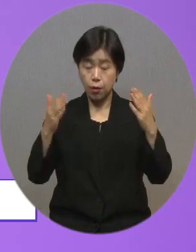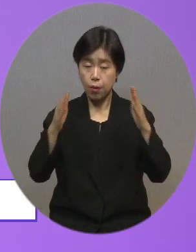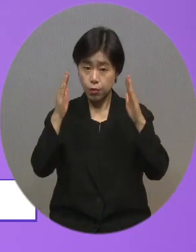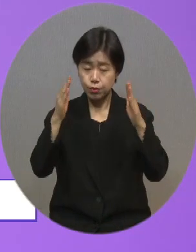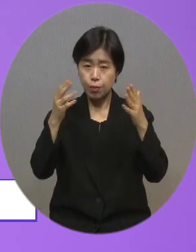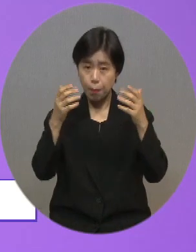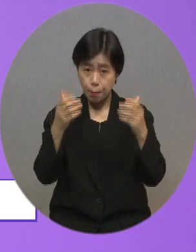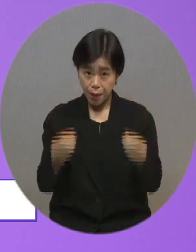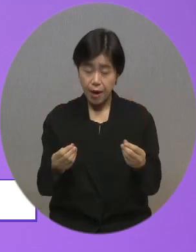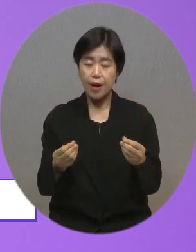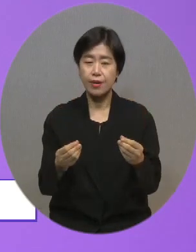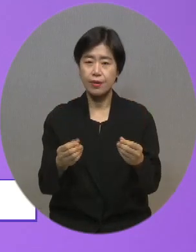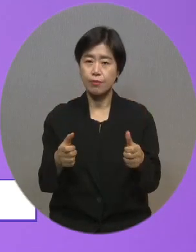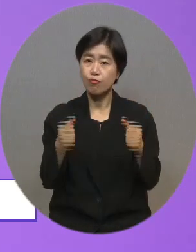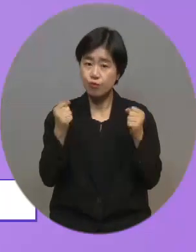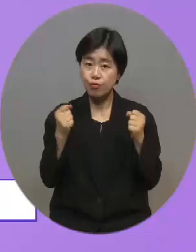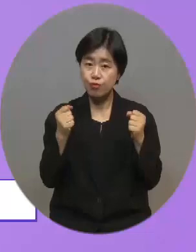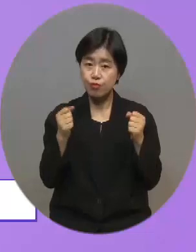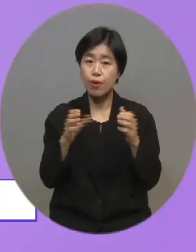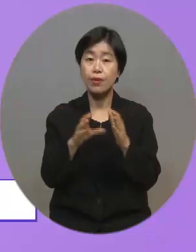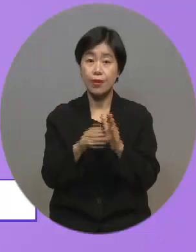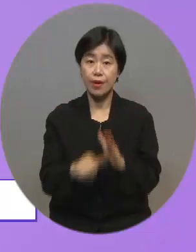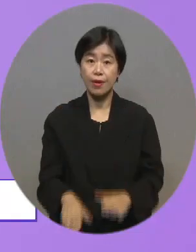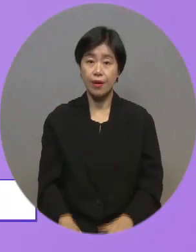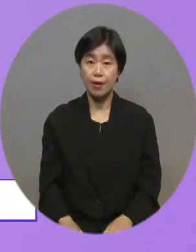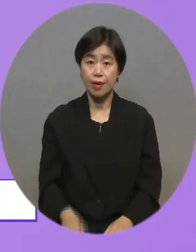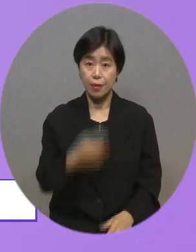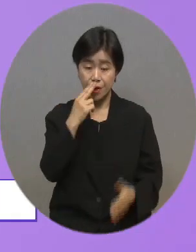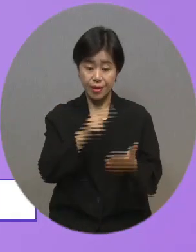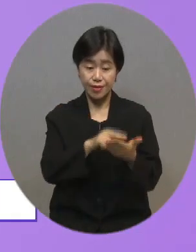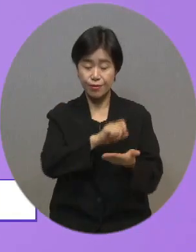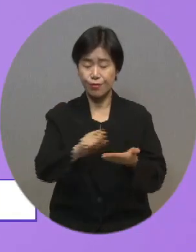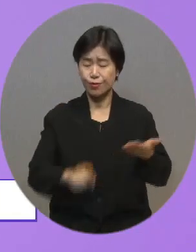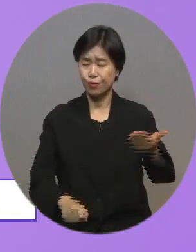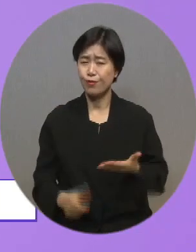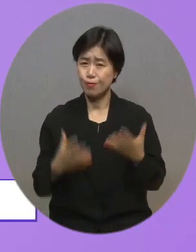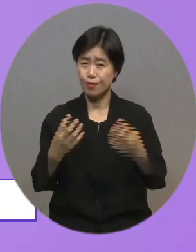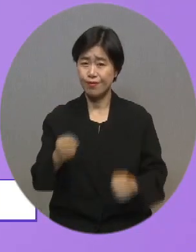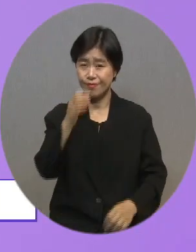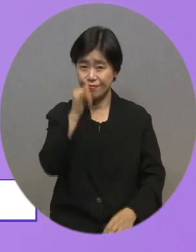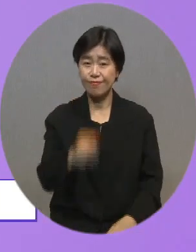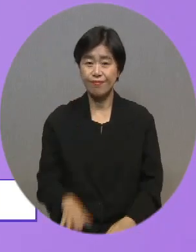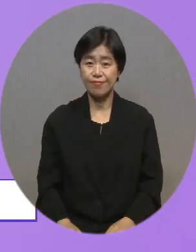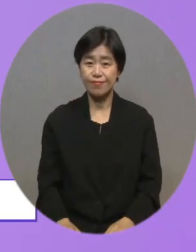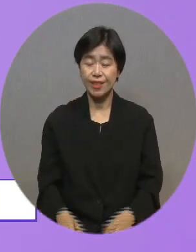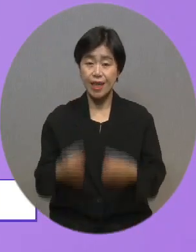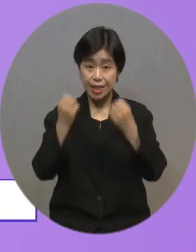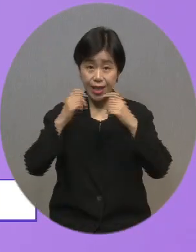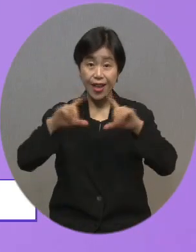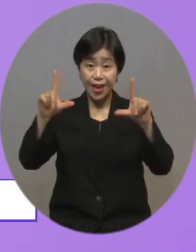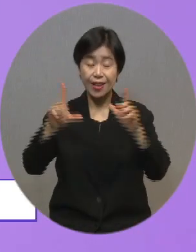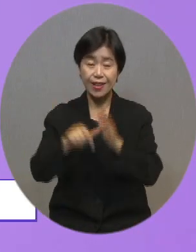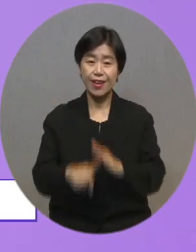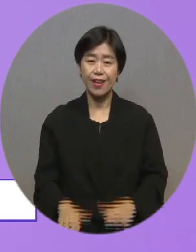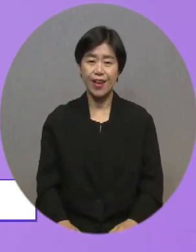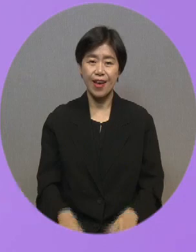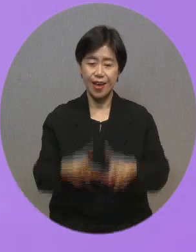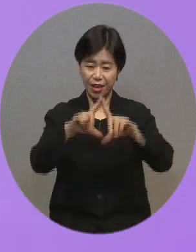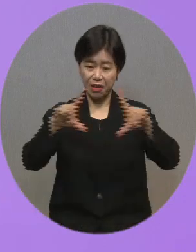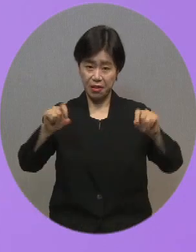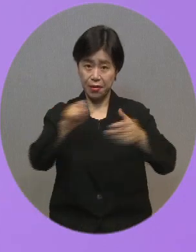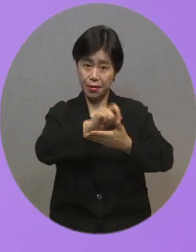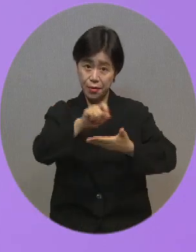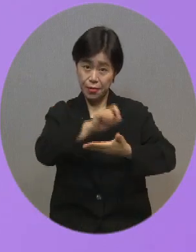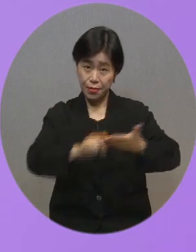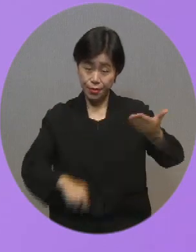손편지를 그렇게 많이 써요, 아이들이. 네. 인상이 남았던 거는 연하장이라고 하잖아요. 새해 되면은 연하장을 이렇게 쓰는데, 거기다가